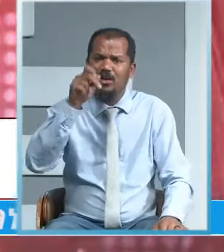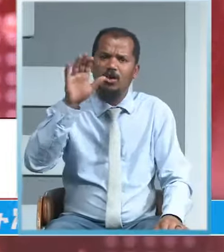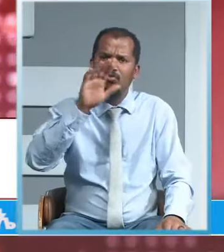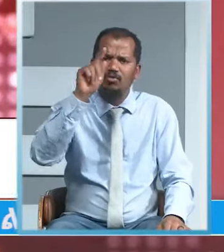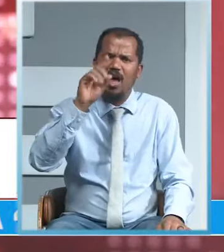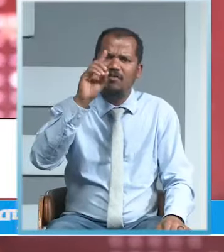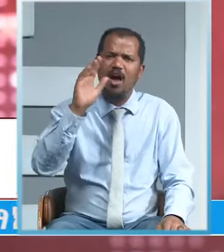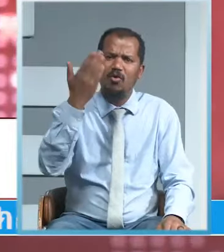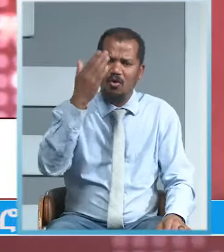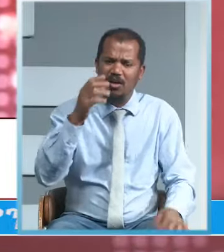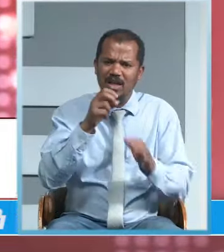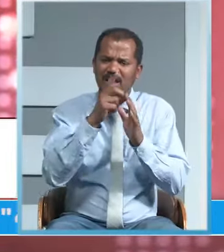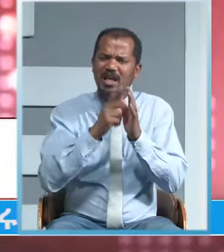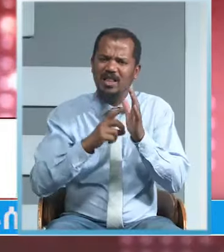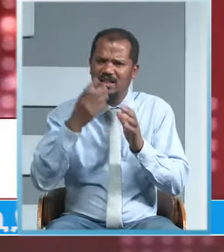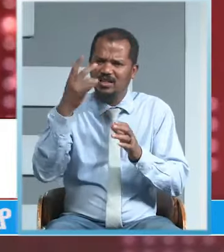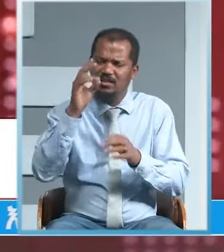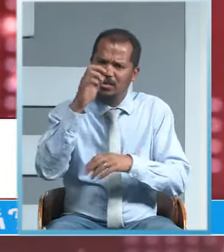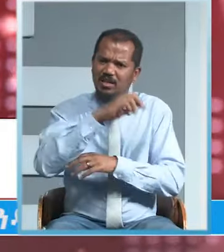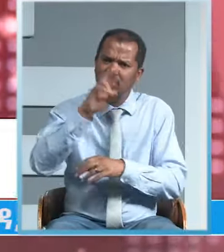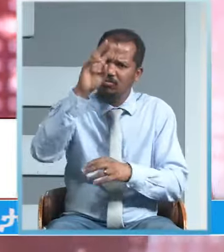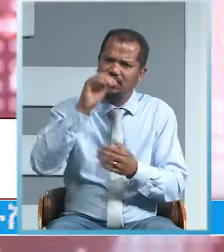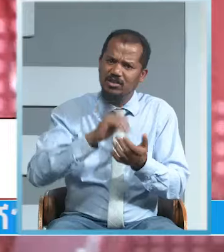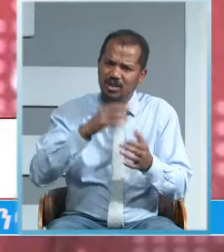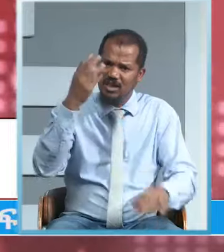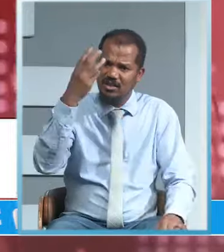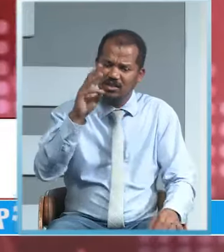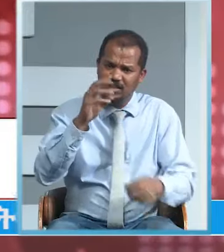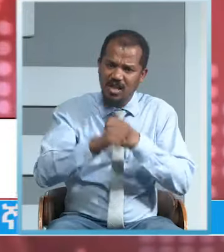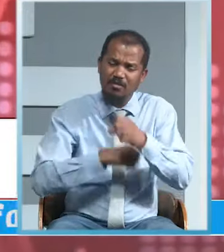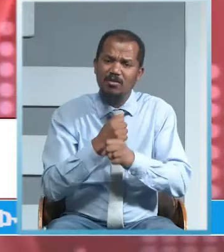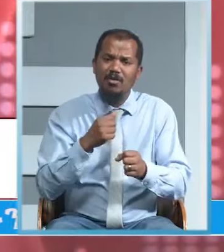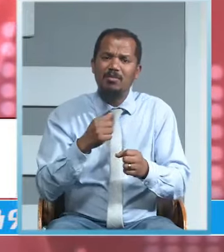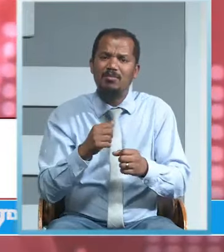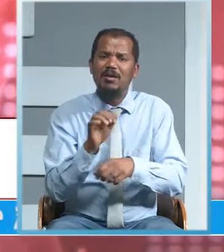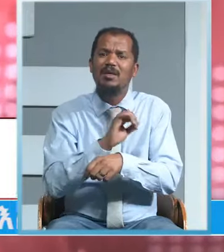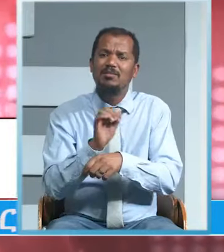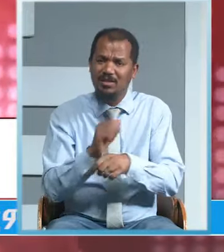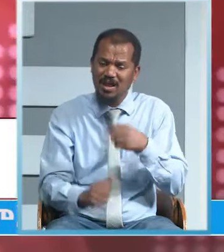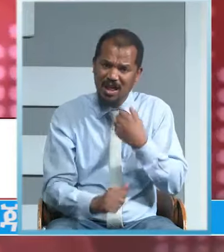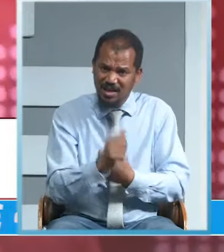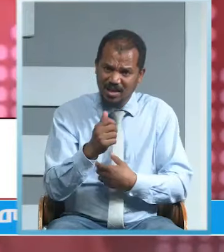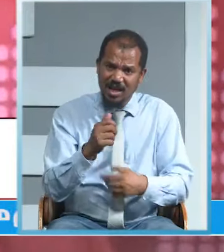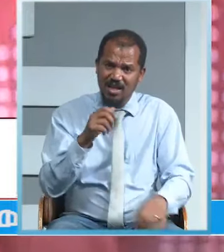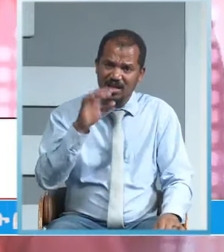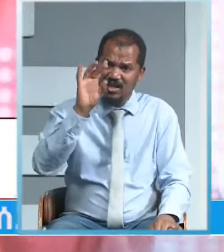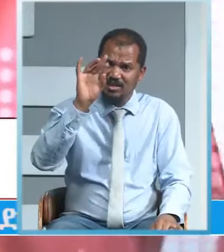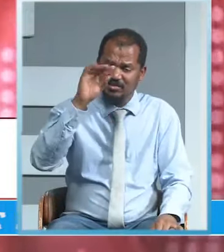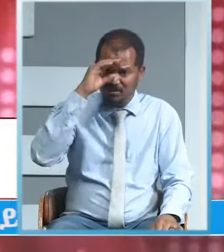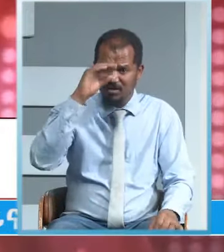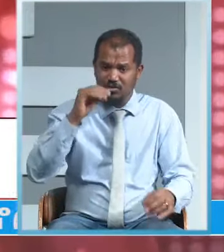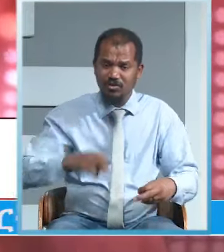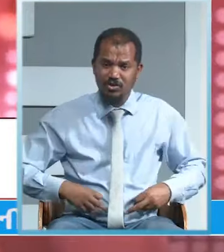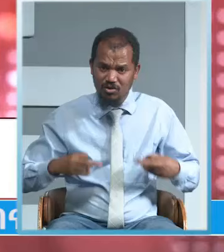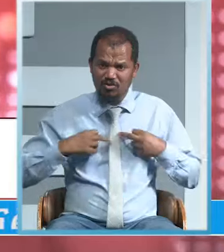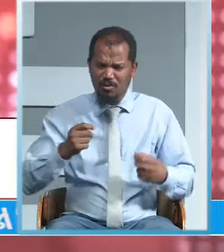ፋንጎ ወረዳ የካቲት 17 ቀን 2016 ዓ.ም ምረት በተከሰተ የትራፊክ አደጋ የ8 ሰዎች